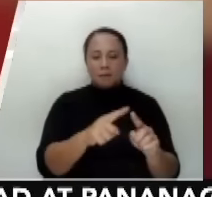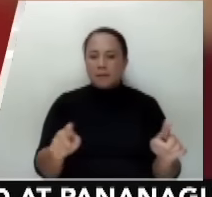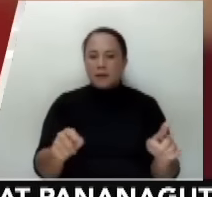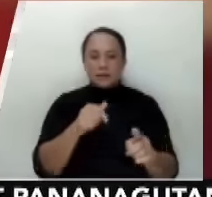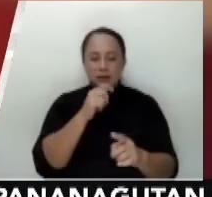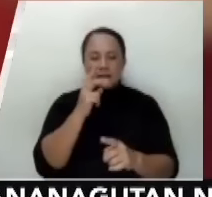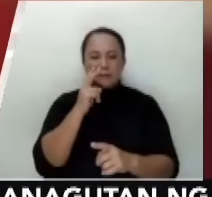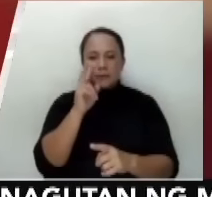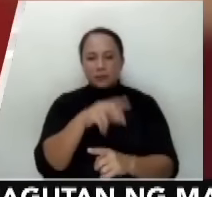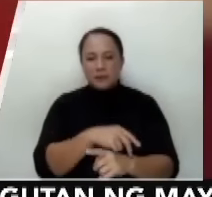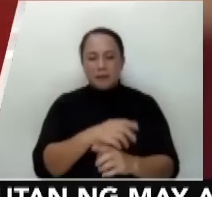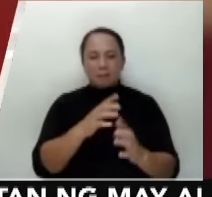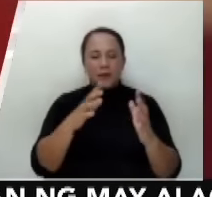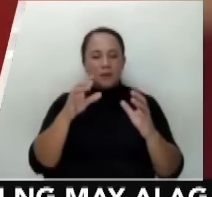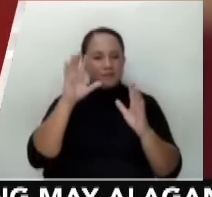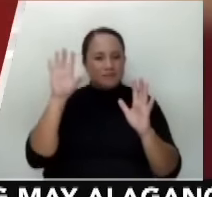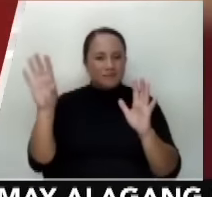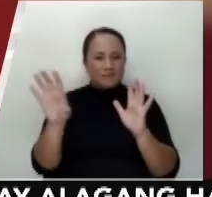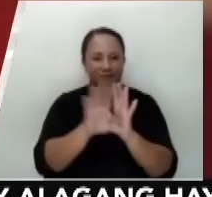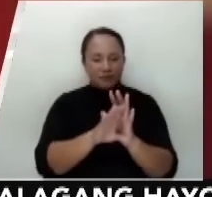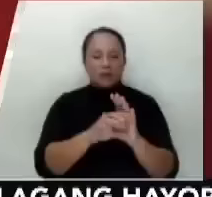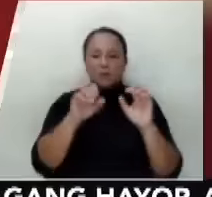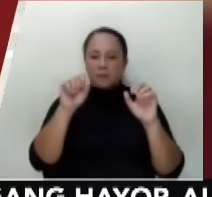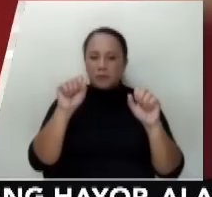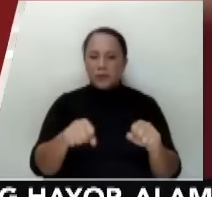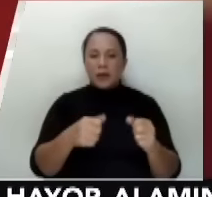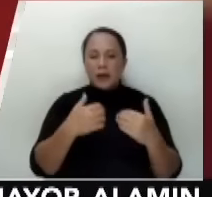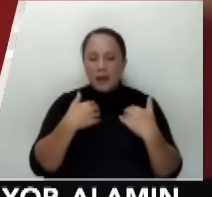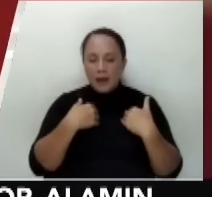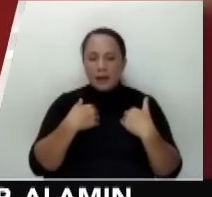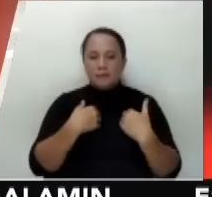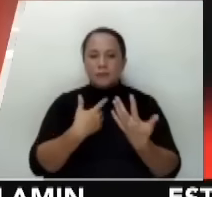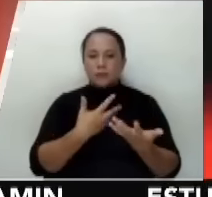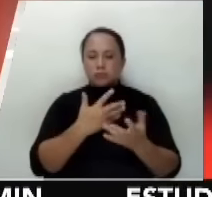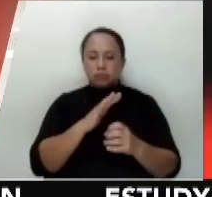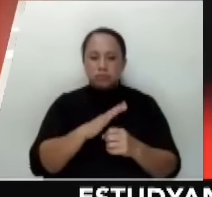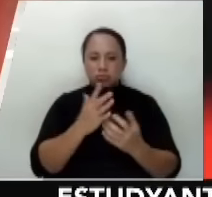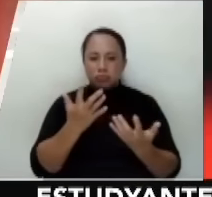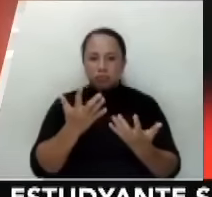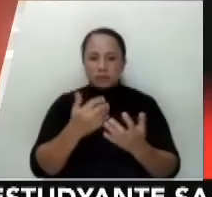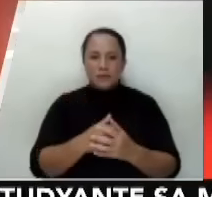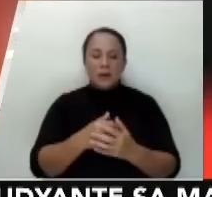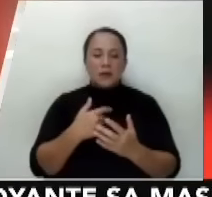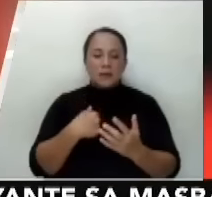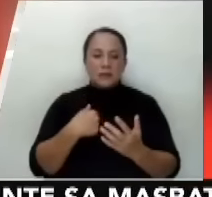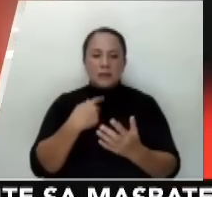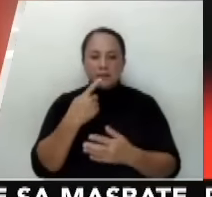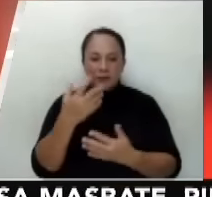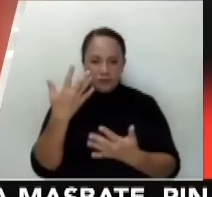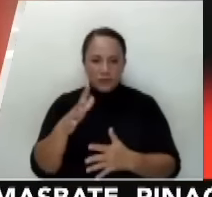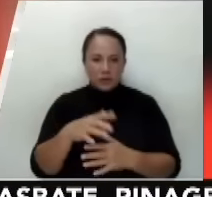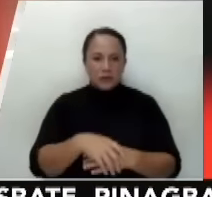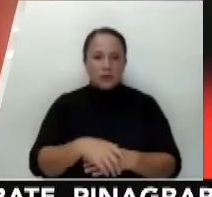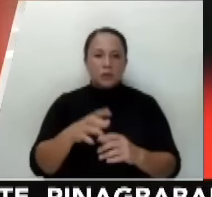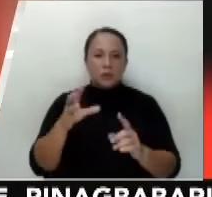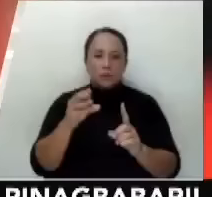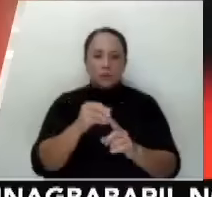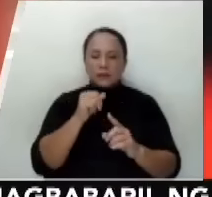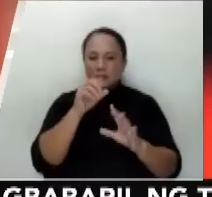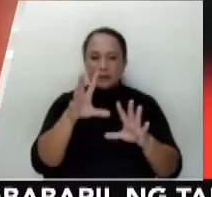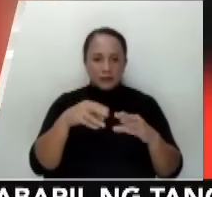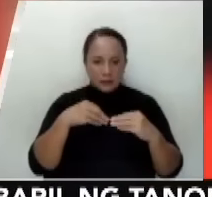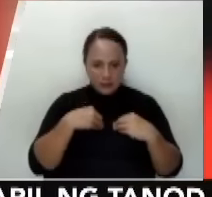bigger picture. Maaari daw na nagdulot ito ng distress sa panahong yun. Sinabihan na raw siya na culturally unacceptable ang kanyang